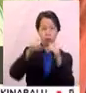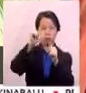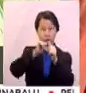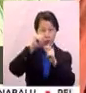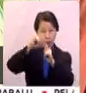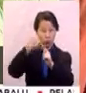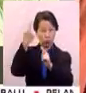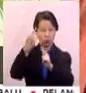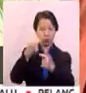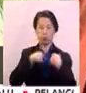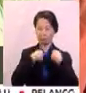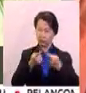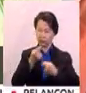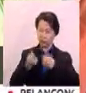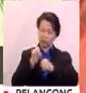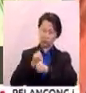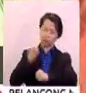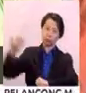bulan sejak tahun lalu.